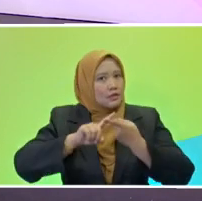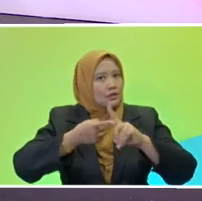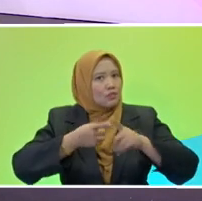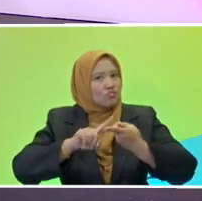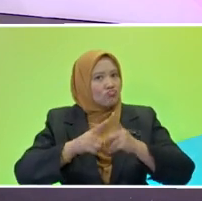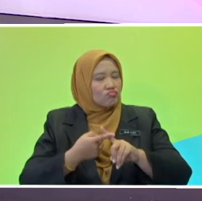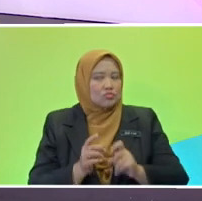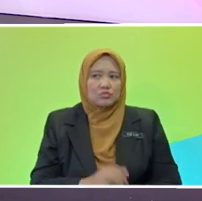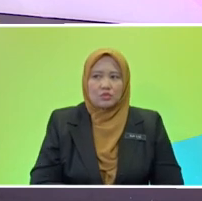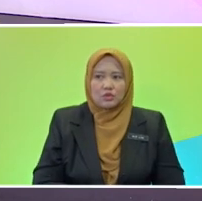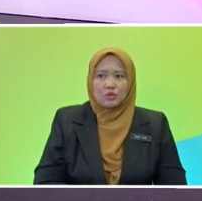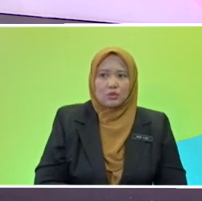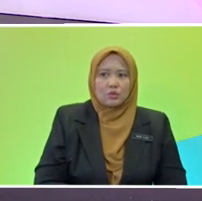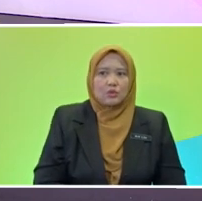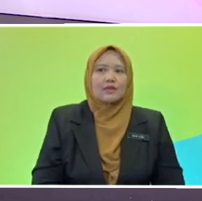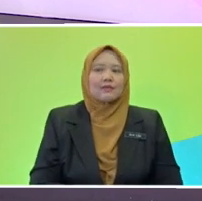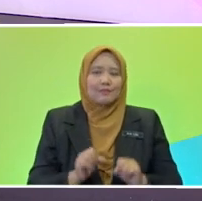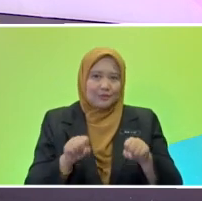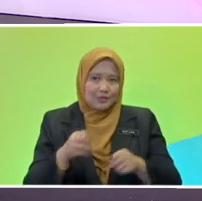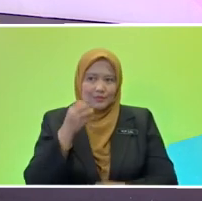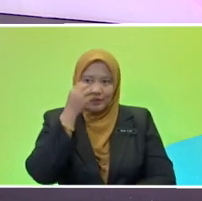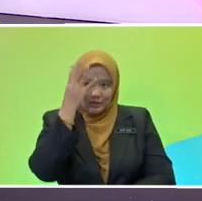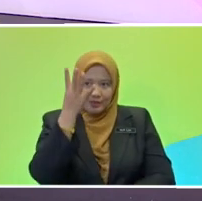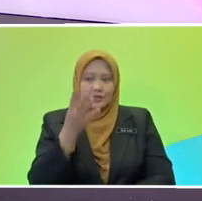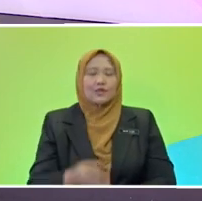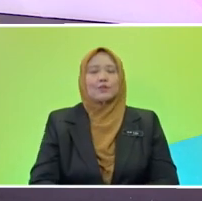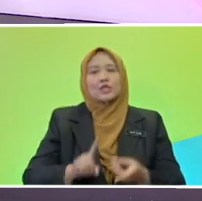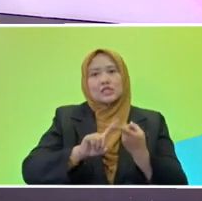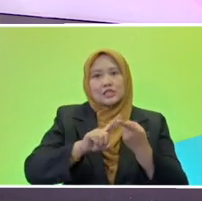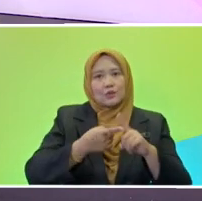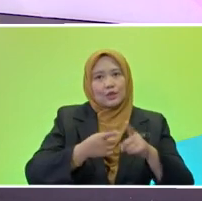apa gambar kreatif tahu nanti saya Tunjukkan kawan-kawan